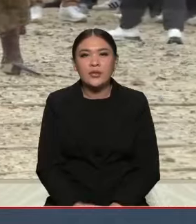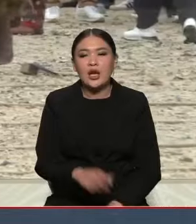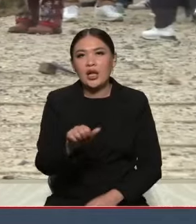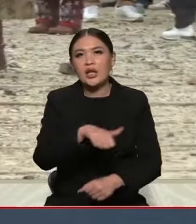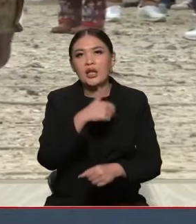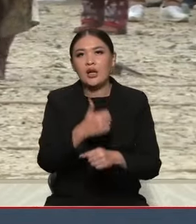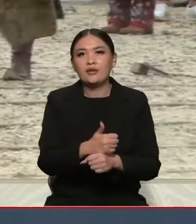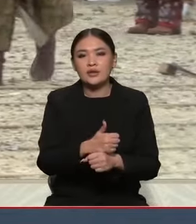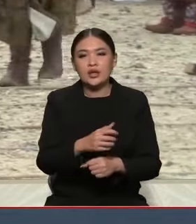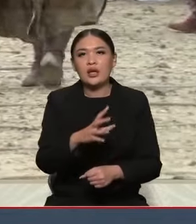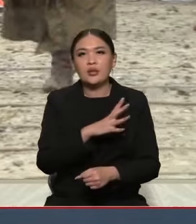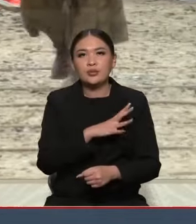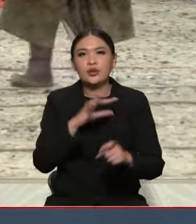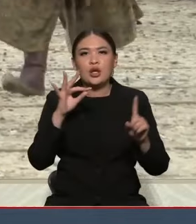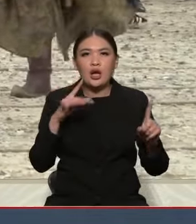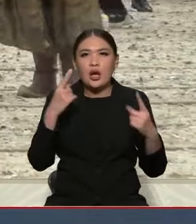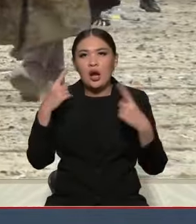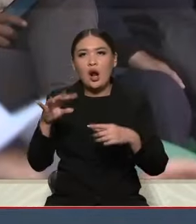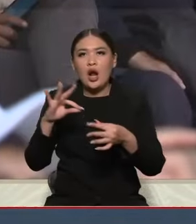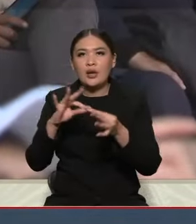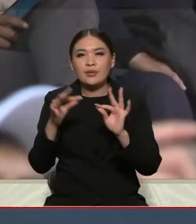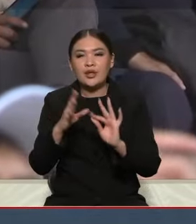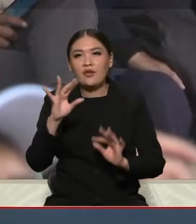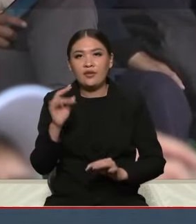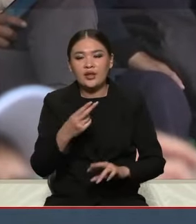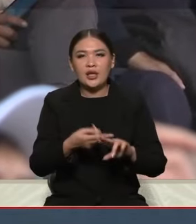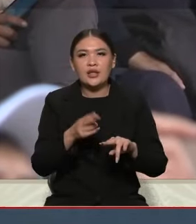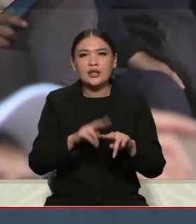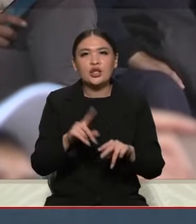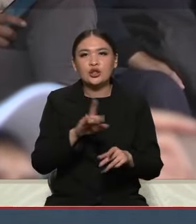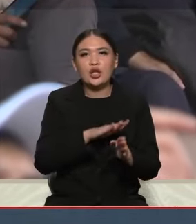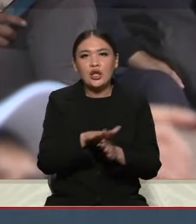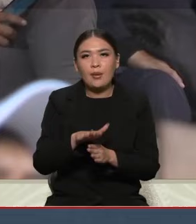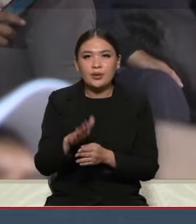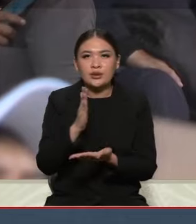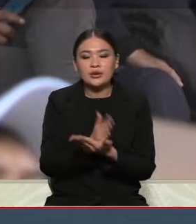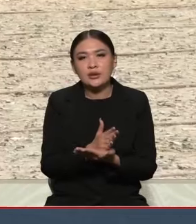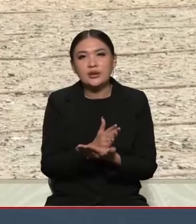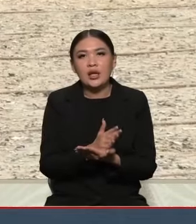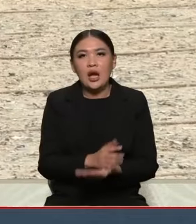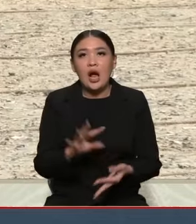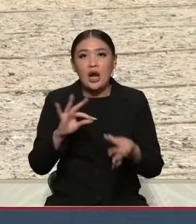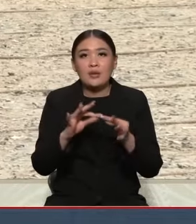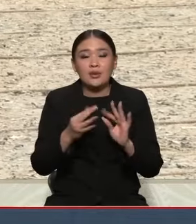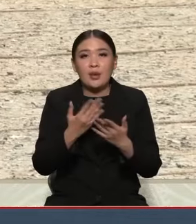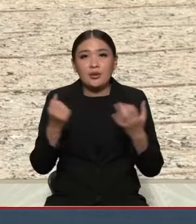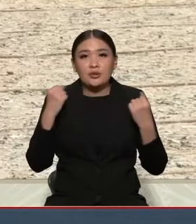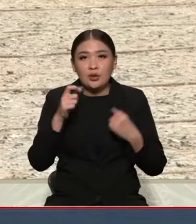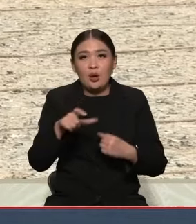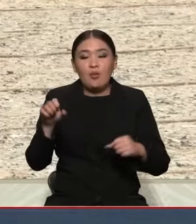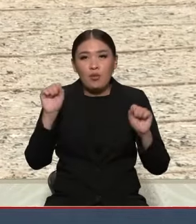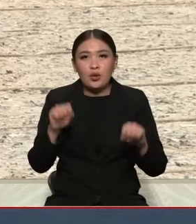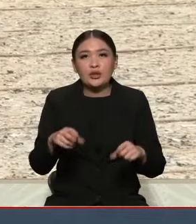Главное отличие традиционной стрельбы, скажем, олимпийского вида спорта – это наличие дополнительного оборудования. Если на олимпиадах спортсмены могут